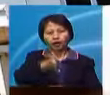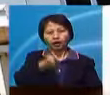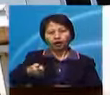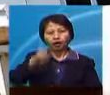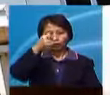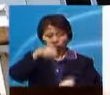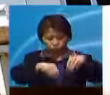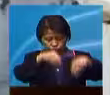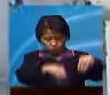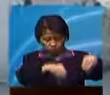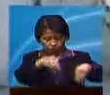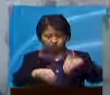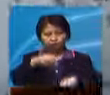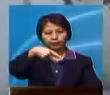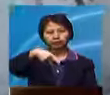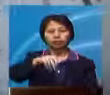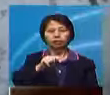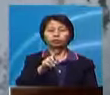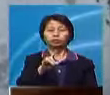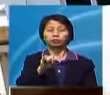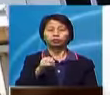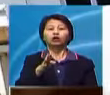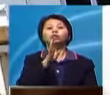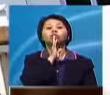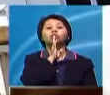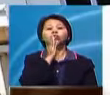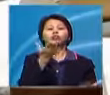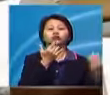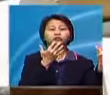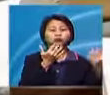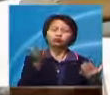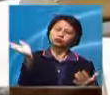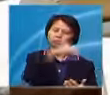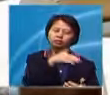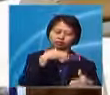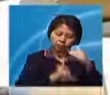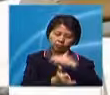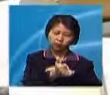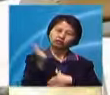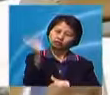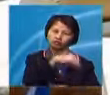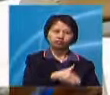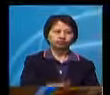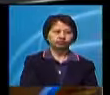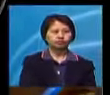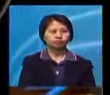untuk menanam padi. Apa nak tunggu lagi? Masuk, jom.